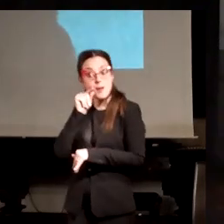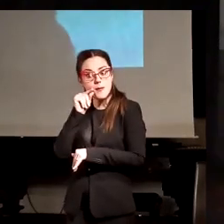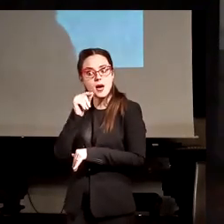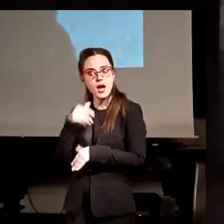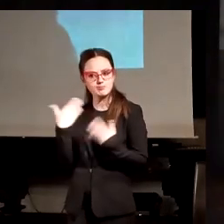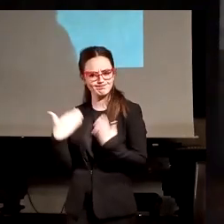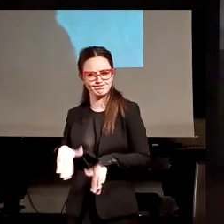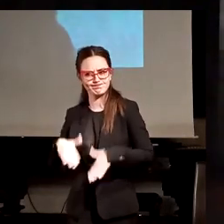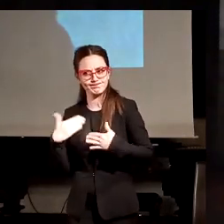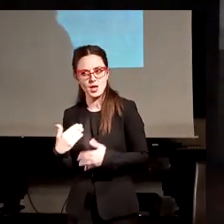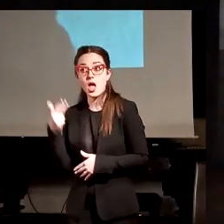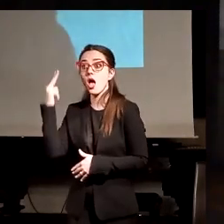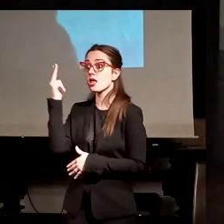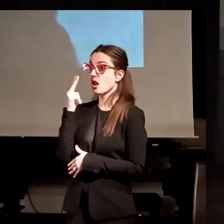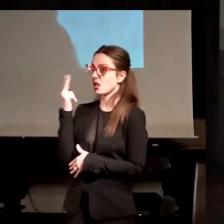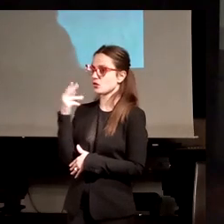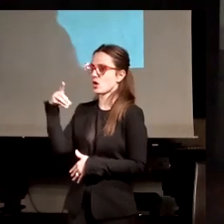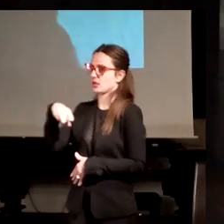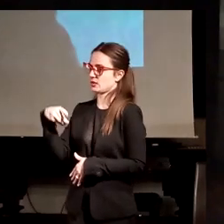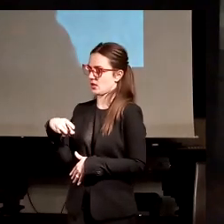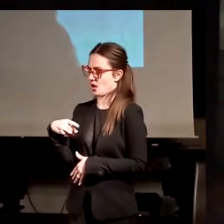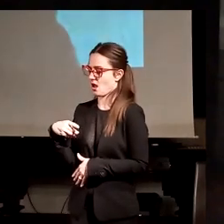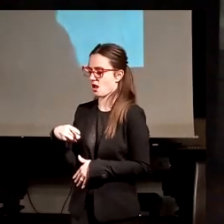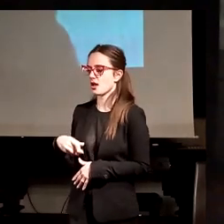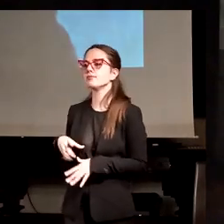a giuseppe montesano inizio